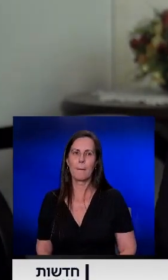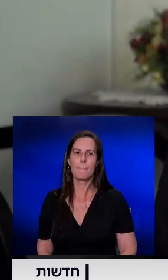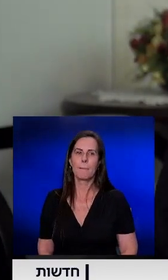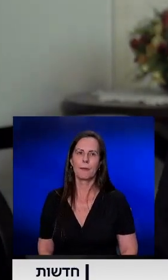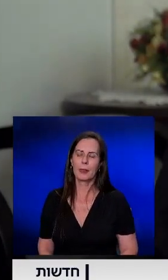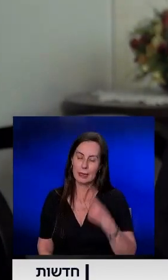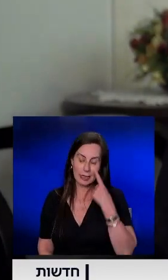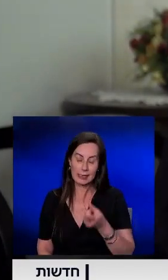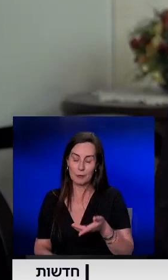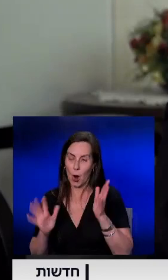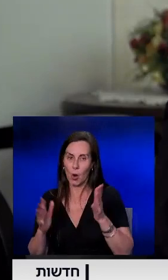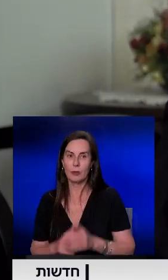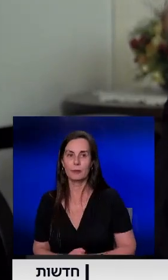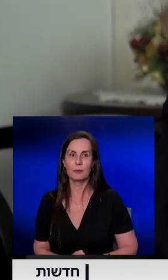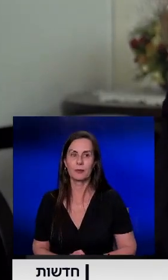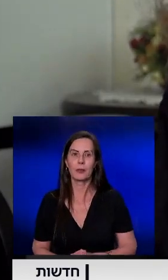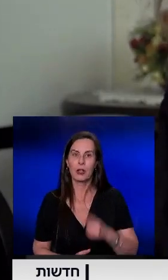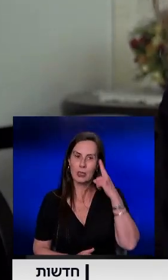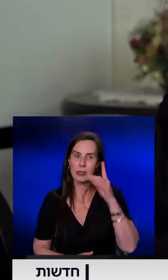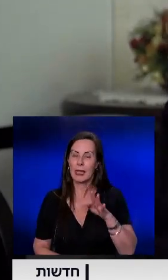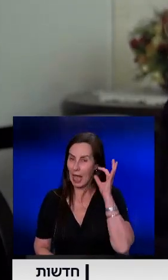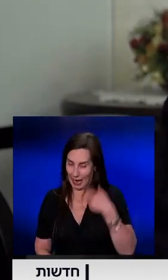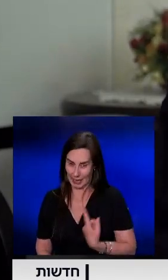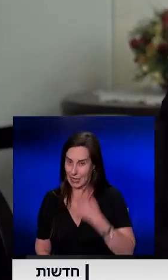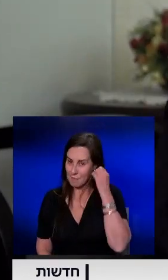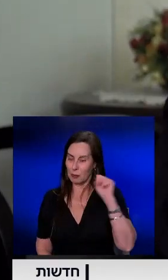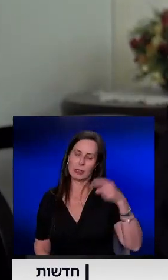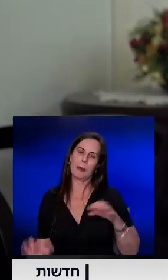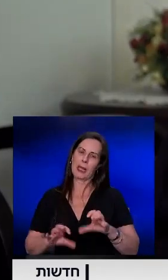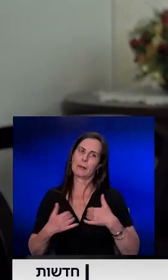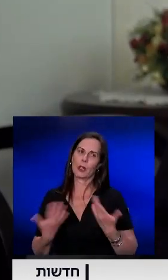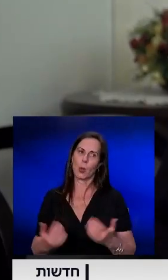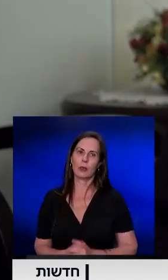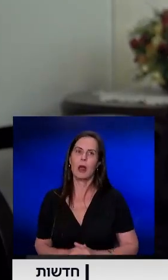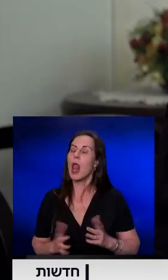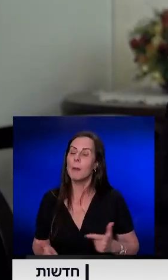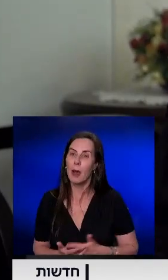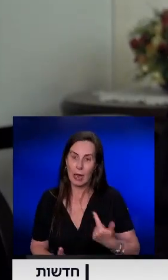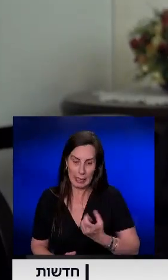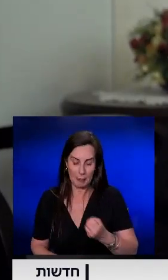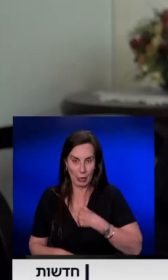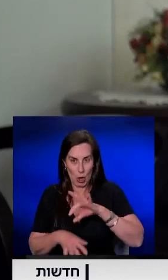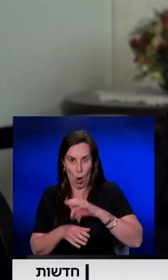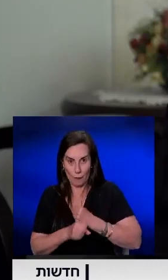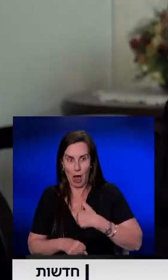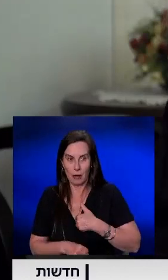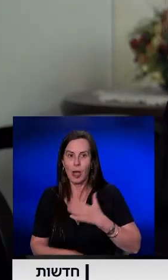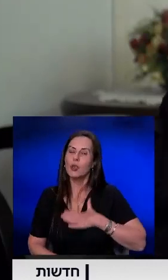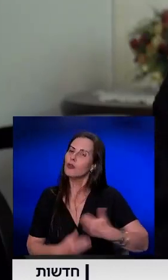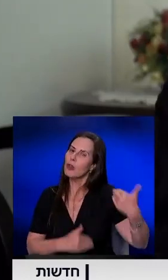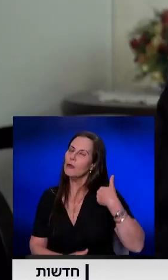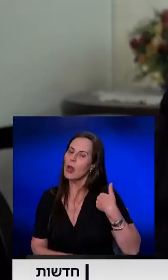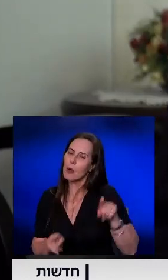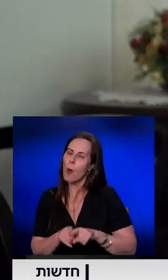תשמע, זה מאוד... אתה יודע מה? כפמיניסטית זה מעצבן אותי. למה? כי אם אני רופאה, אני רוצה שיפנו לי